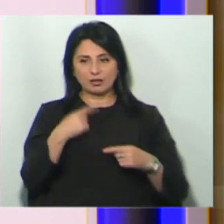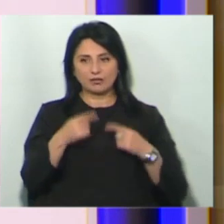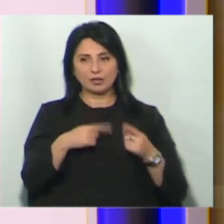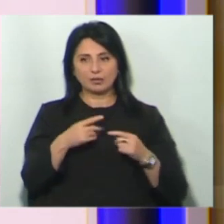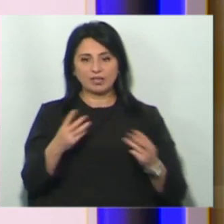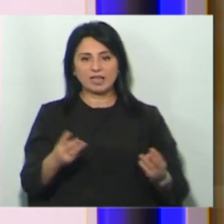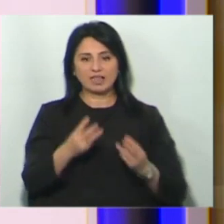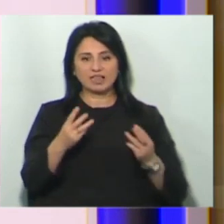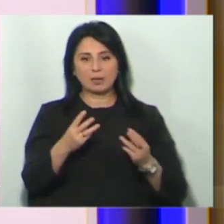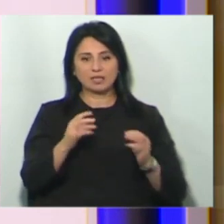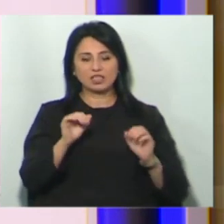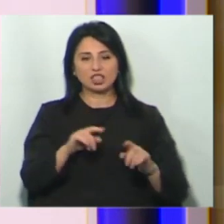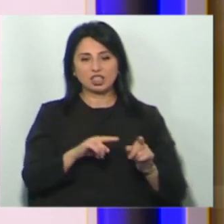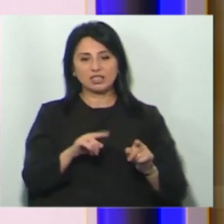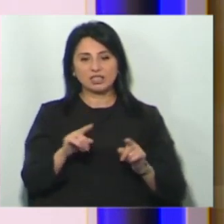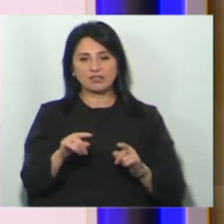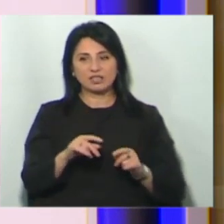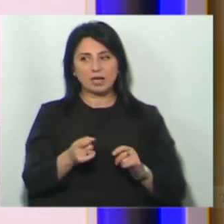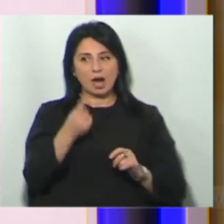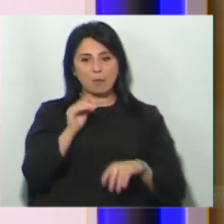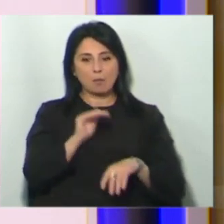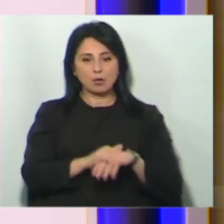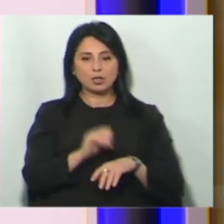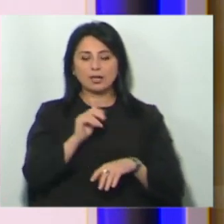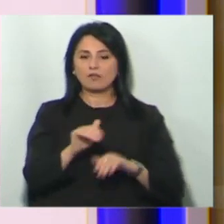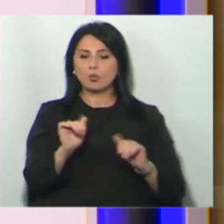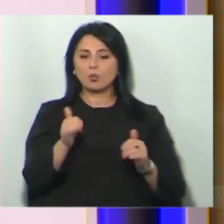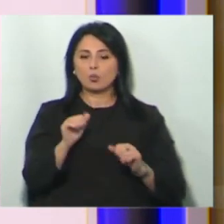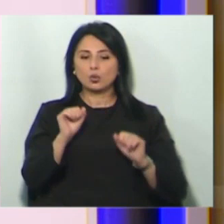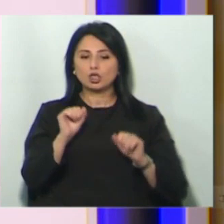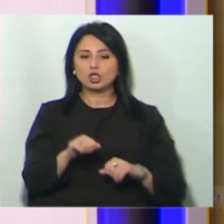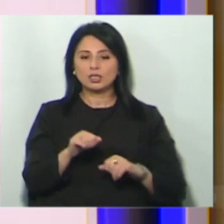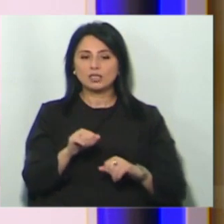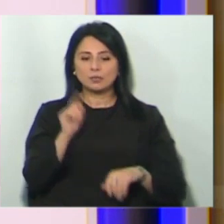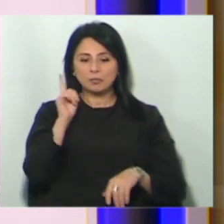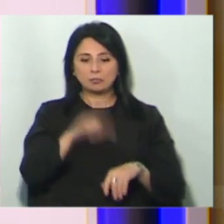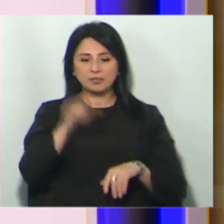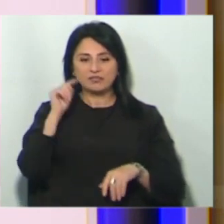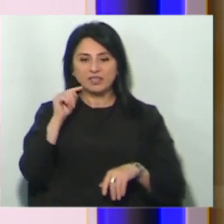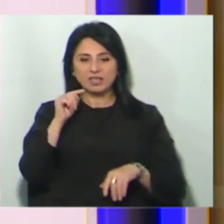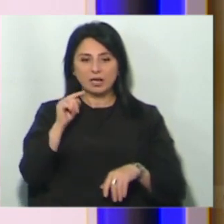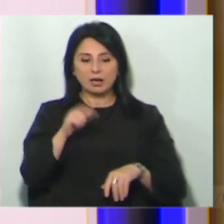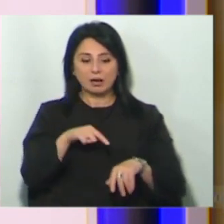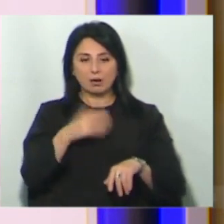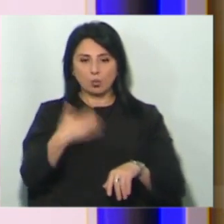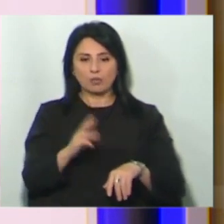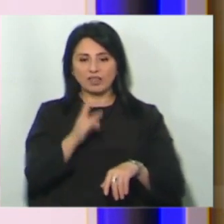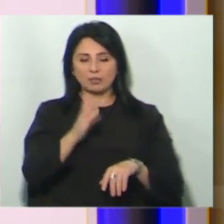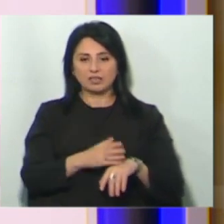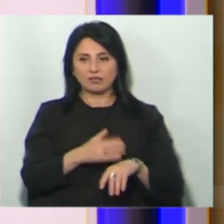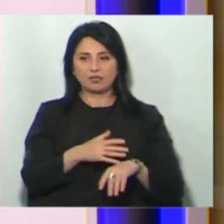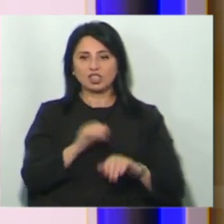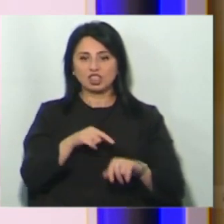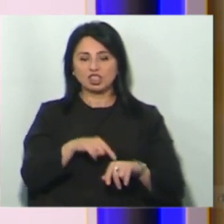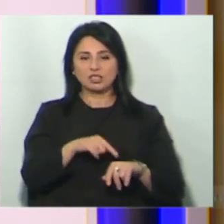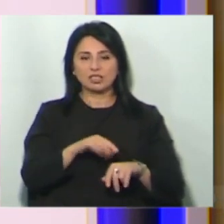pare că tu amți robi și să zlo, amți no baze. Rucur și izleba, adamienă, pirvela de acum, ci nostrum, și